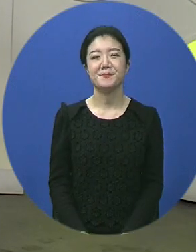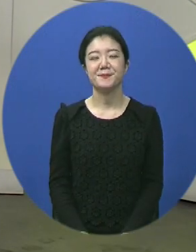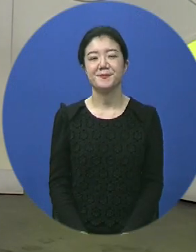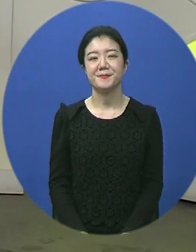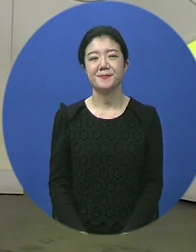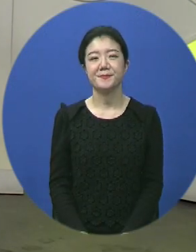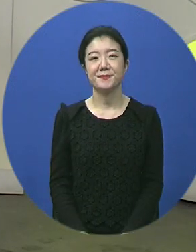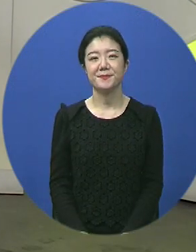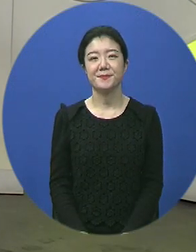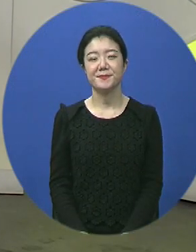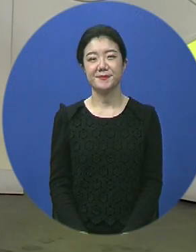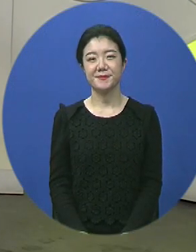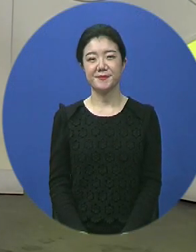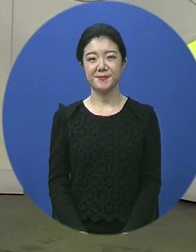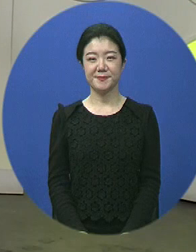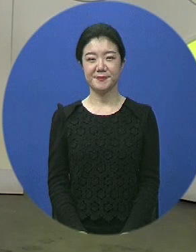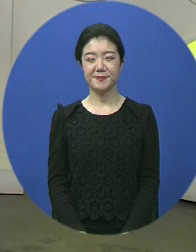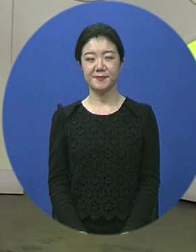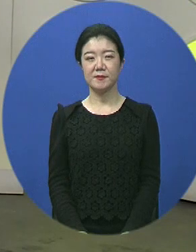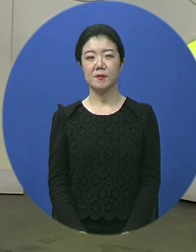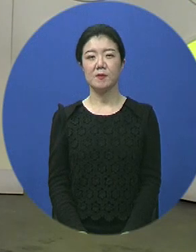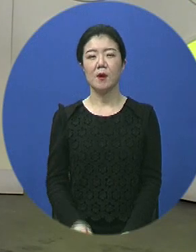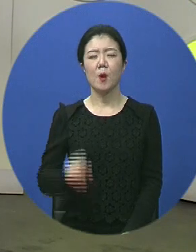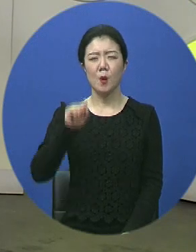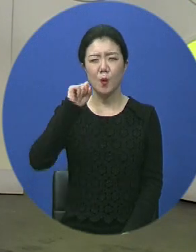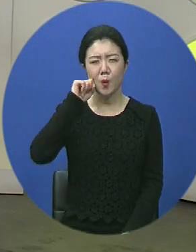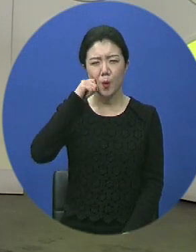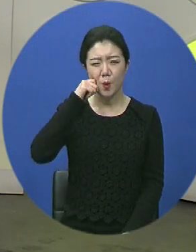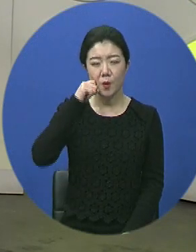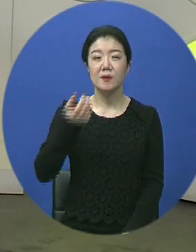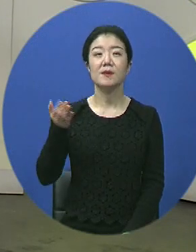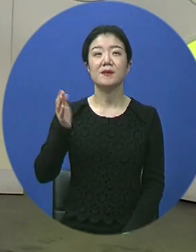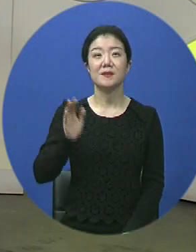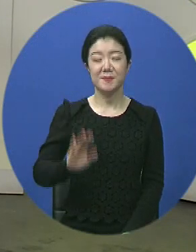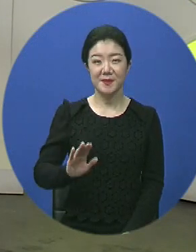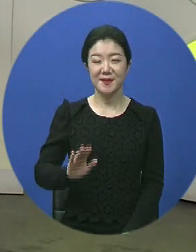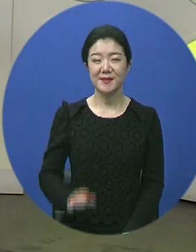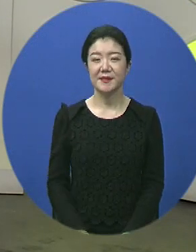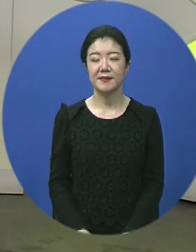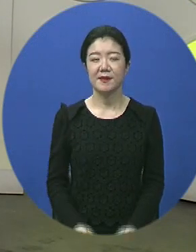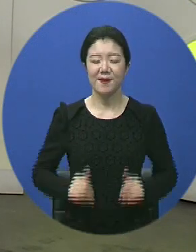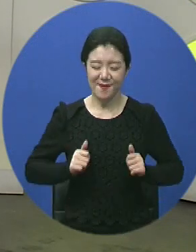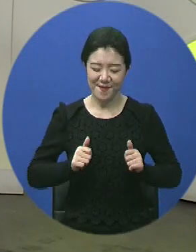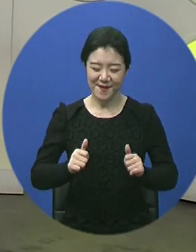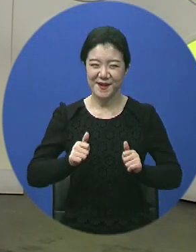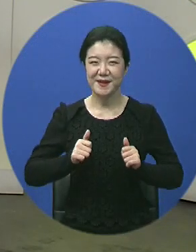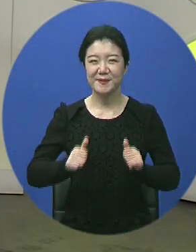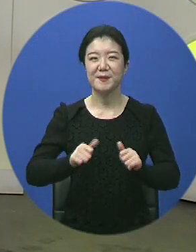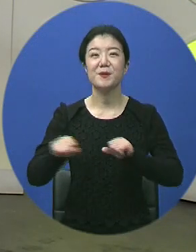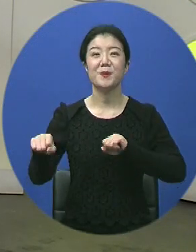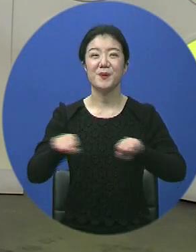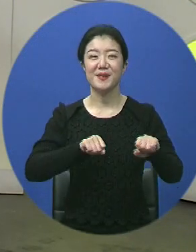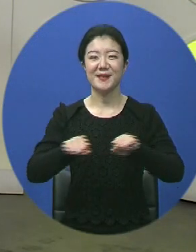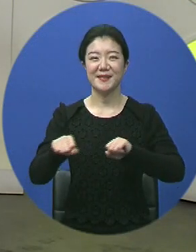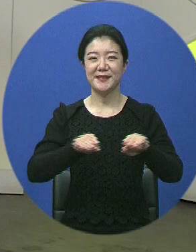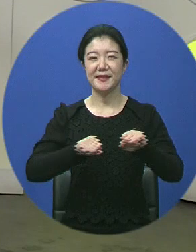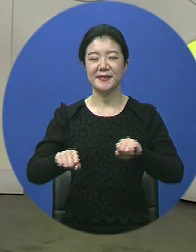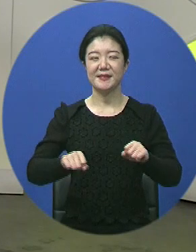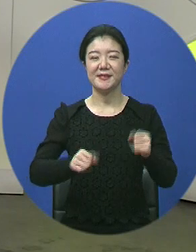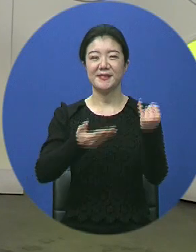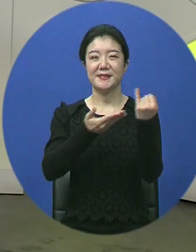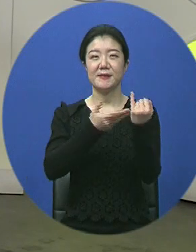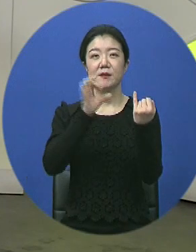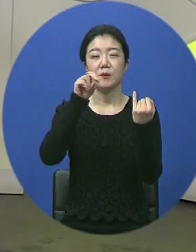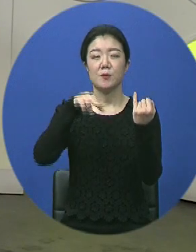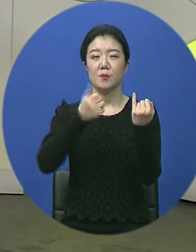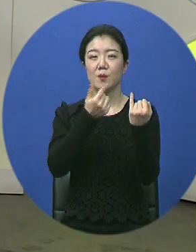네. 그래요. 이번에 그 정말 어려운 과정에서도 상황에서도 네. 열심히 활동을 하시는 유아